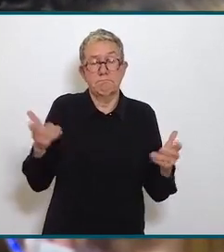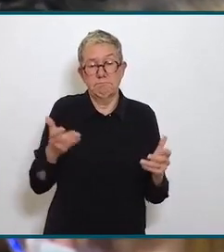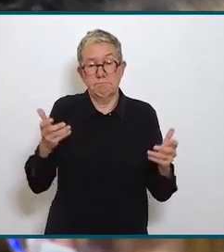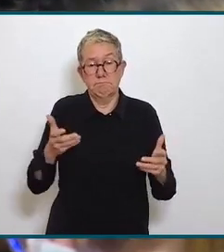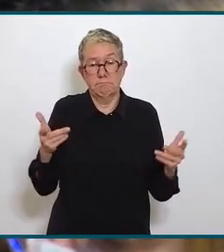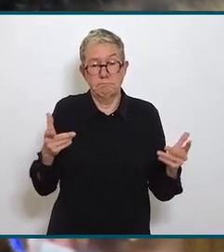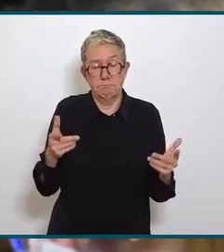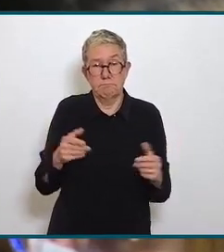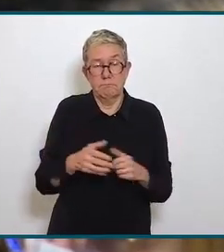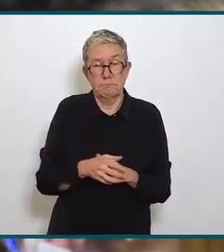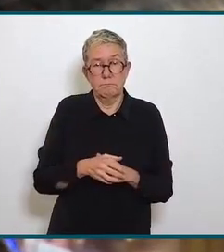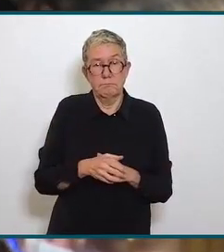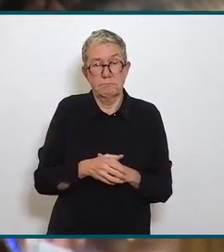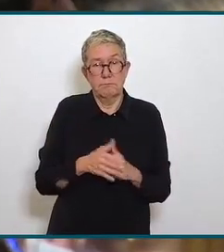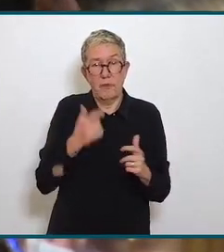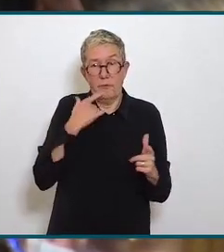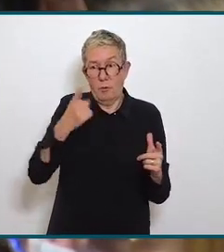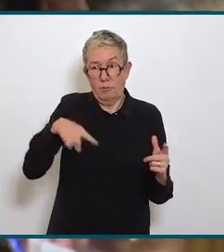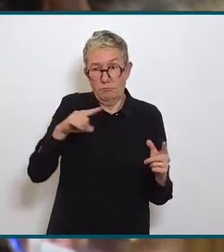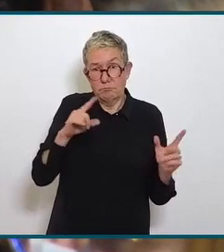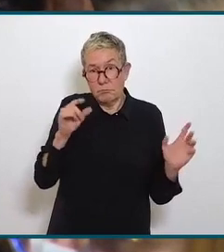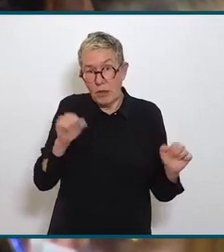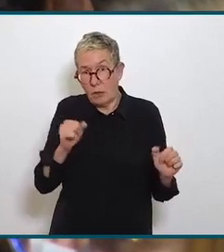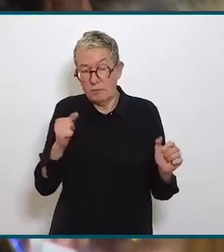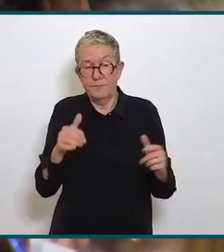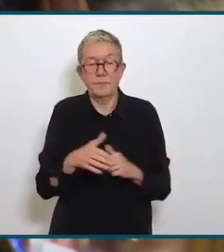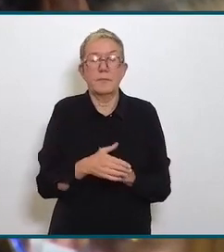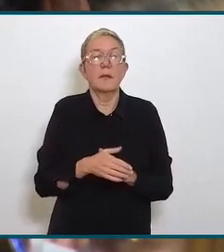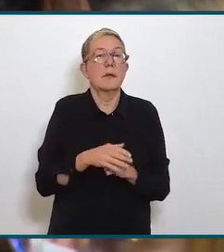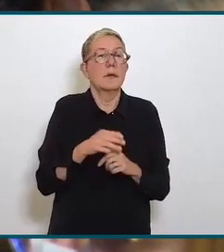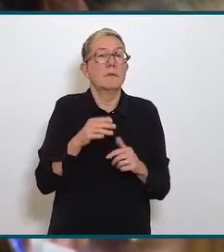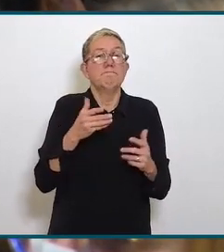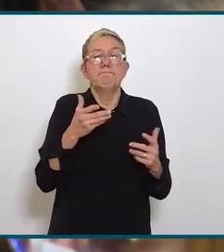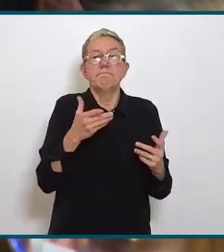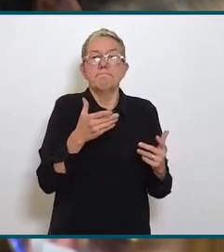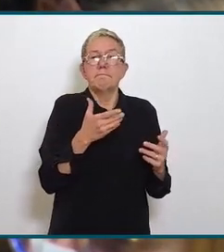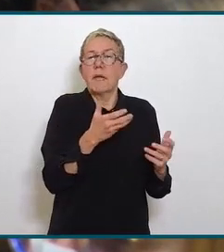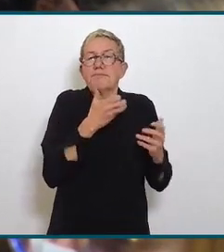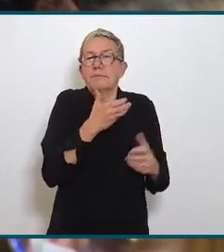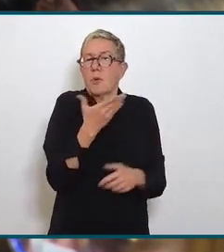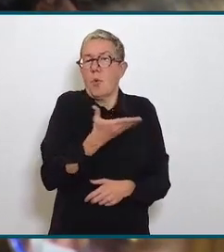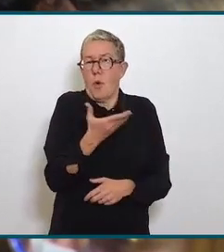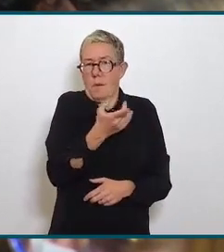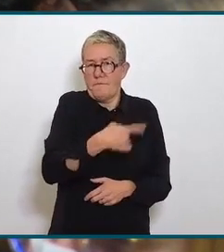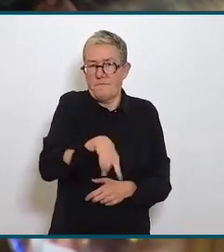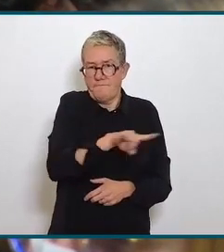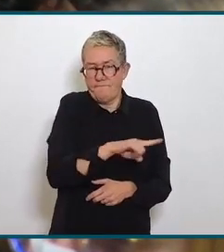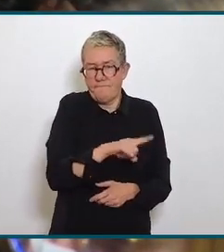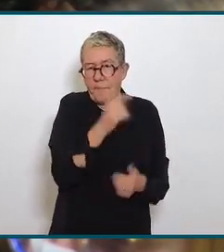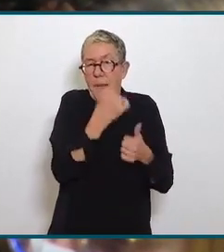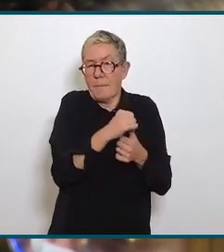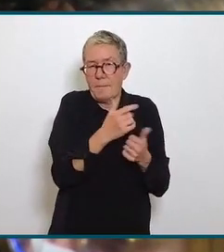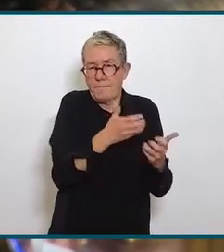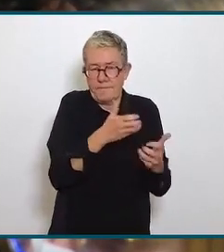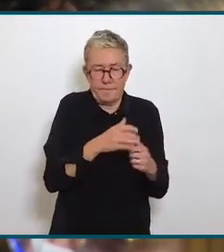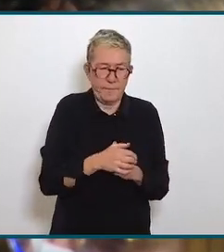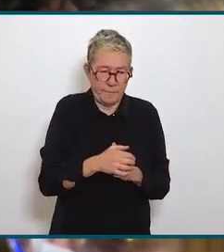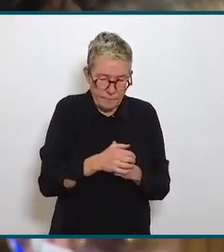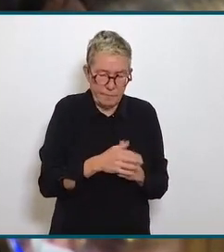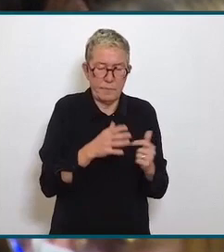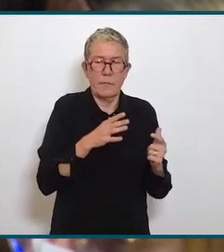nous en sauront gré. Que faut-il retenir de ce diagnostic local de sécurité? Une hausse